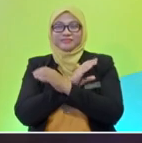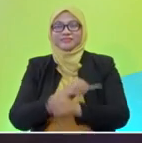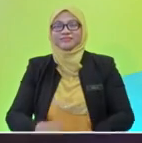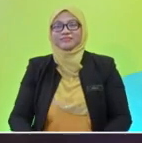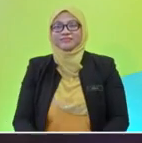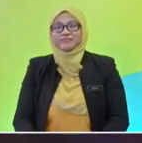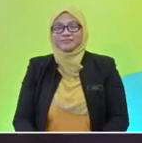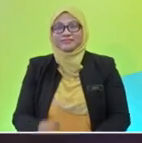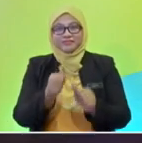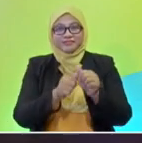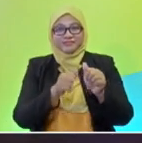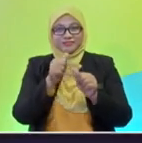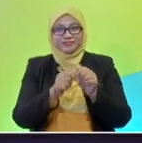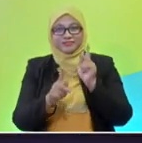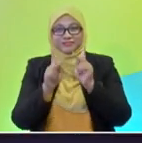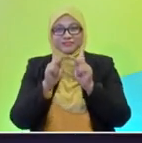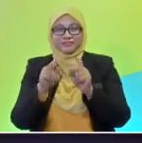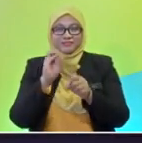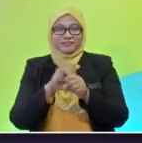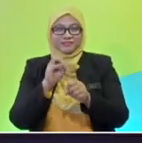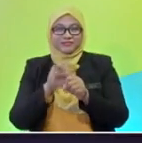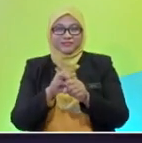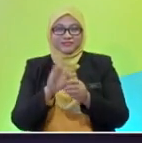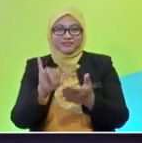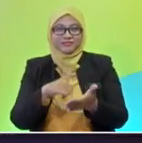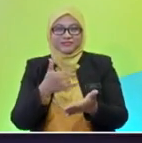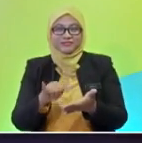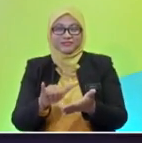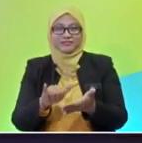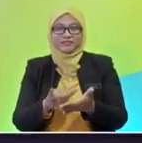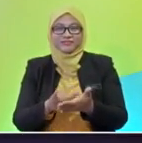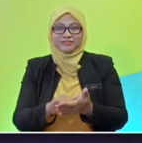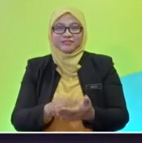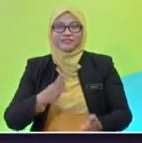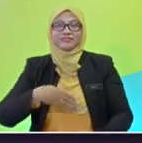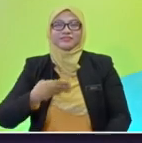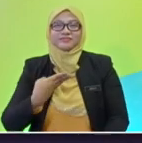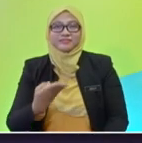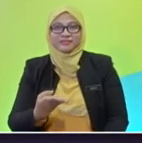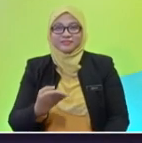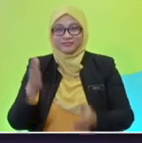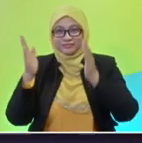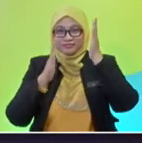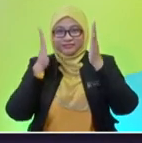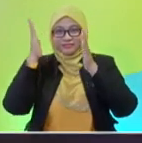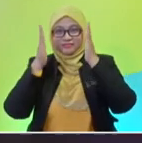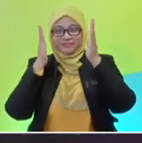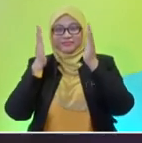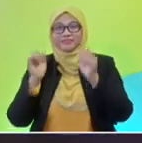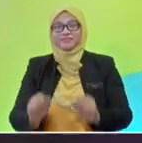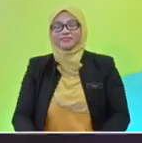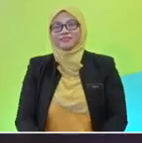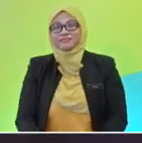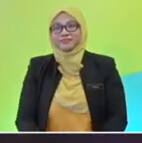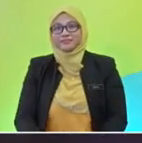bait kata dalam syair tersebut melambangkan kebanggaan kita terhadap Malaysia. Kebanggaan kita terhadap Malaysia. Saya